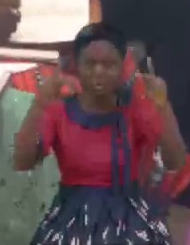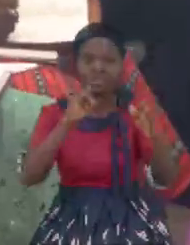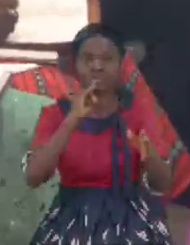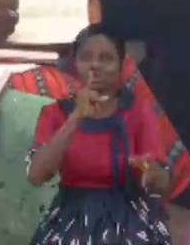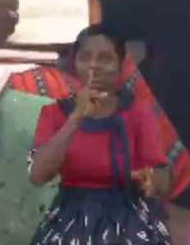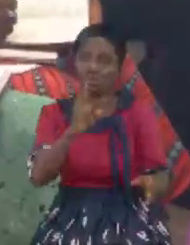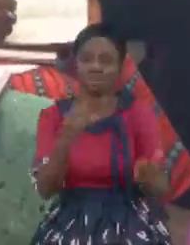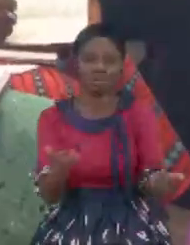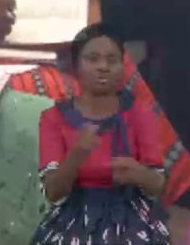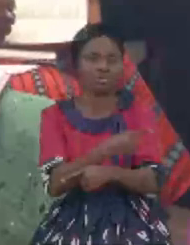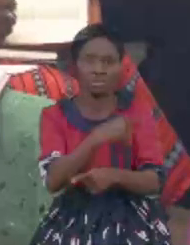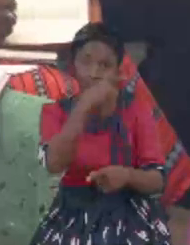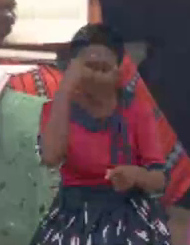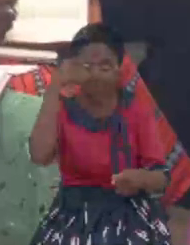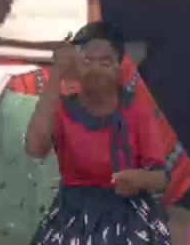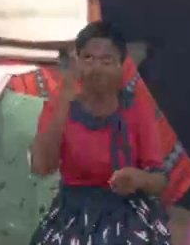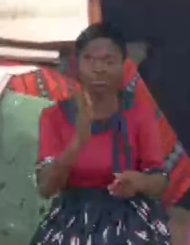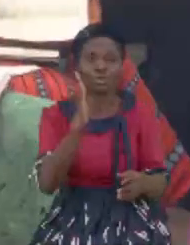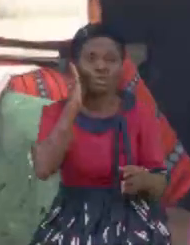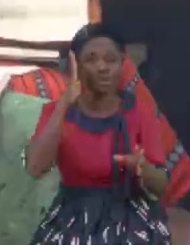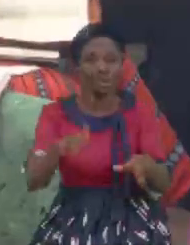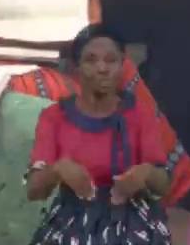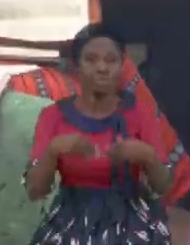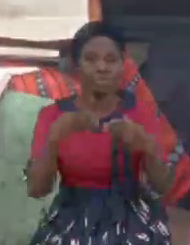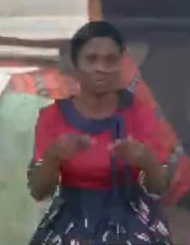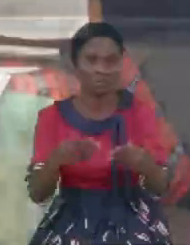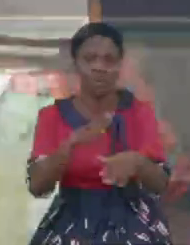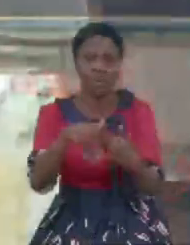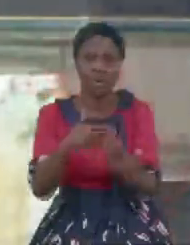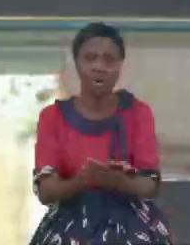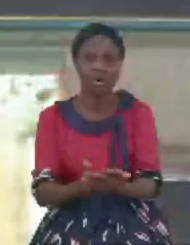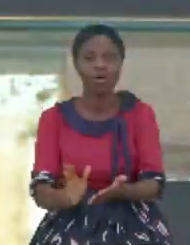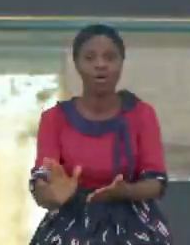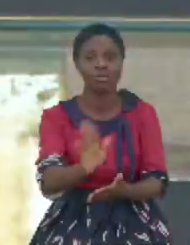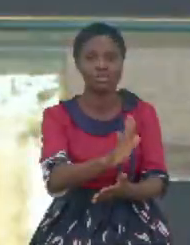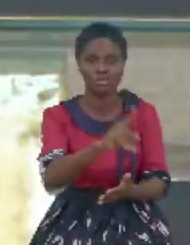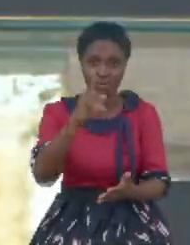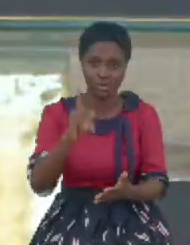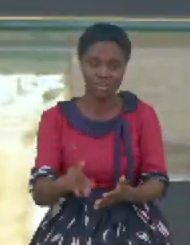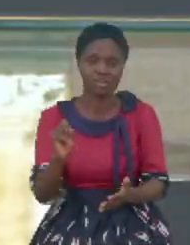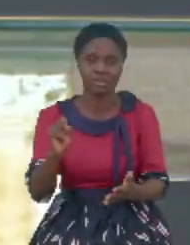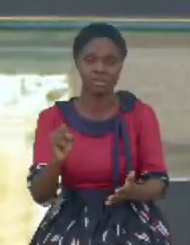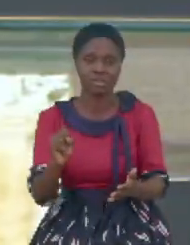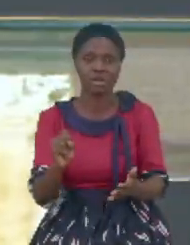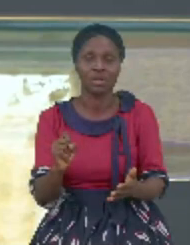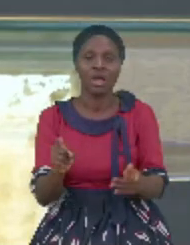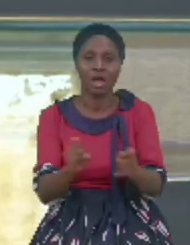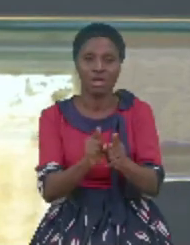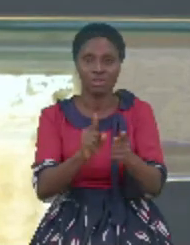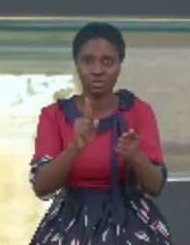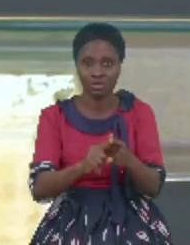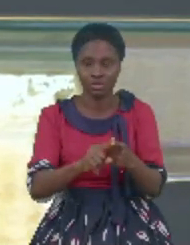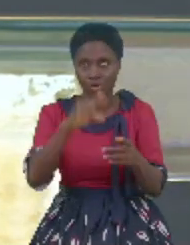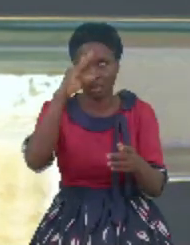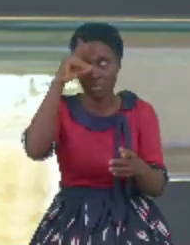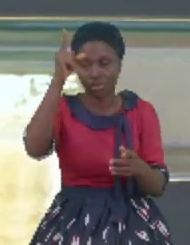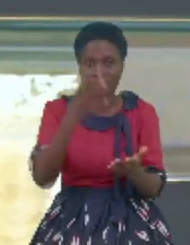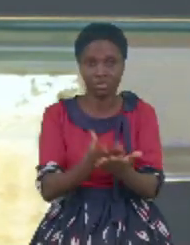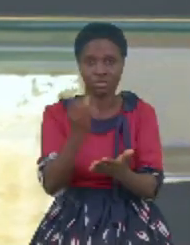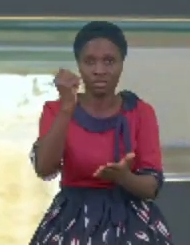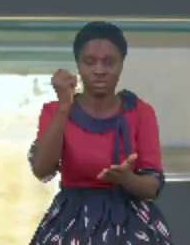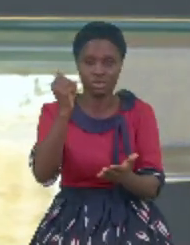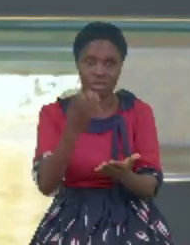que Dieu pourvoira à tous vos besoins selon sa richesse dans la gloire en Christ Jésus-Christ. Afin que